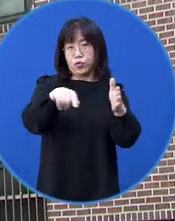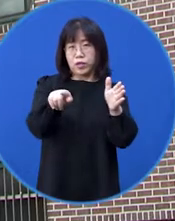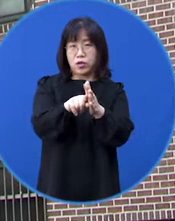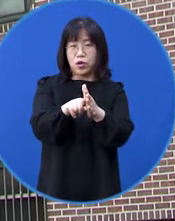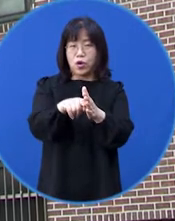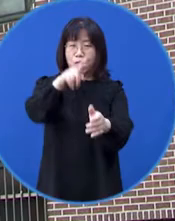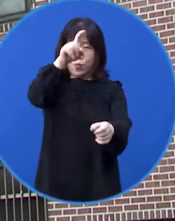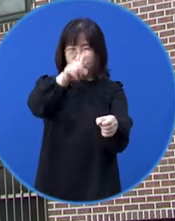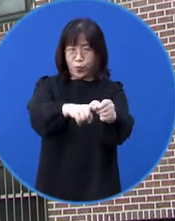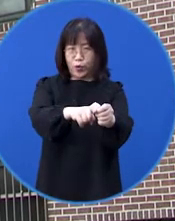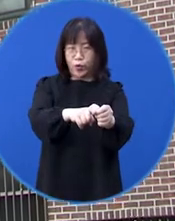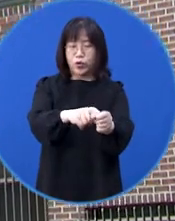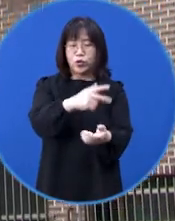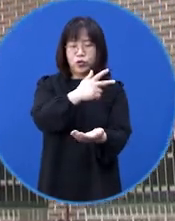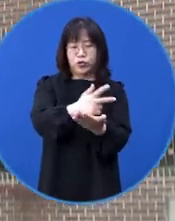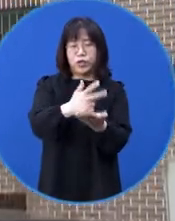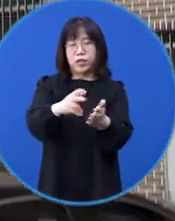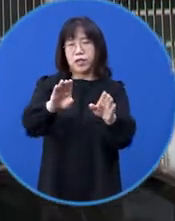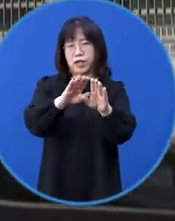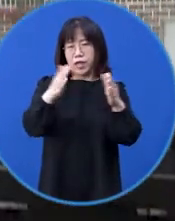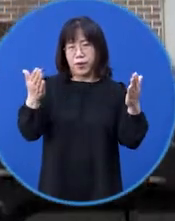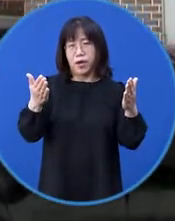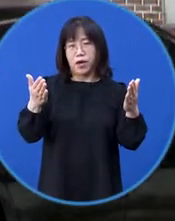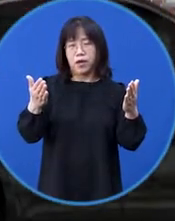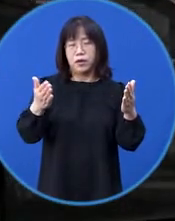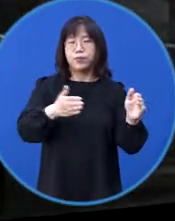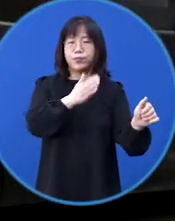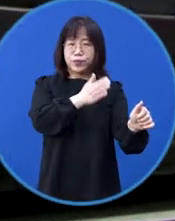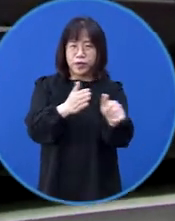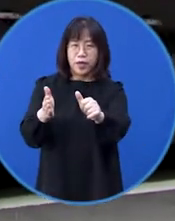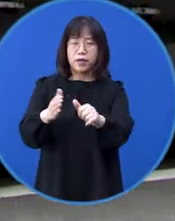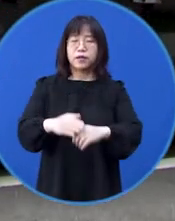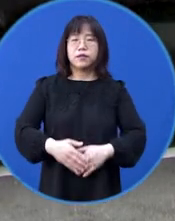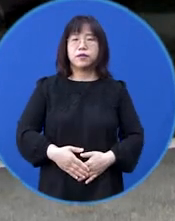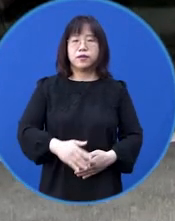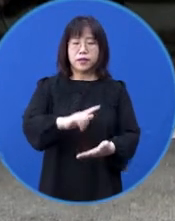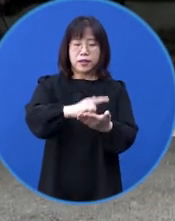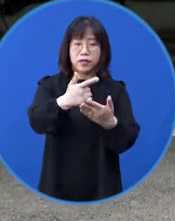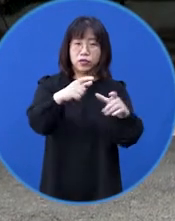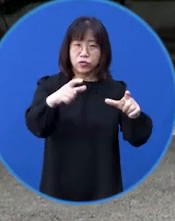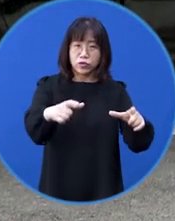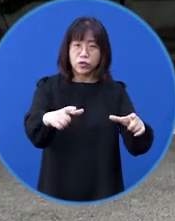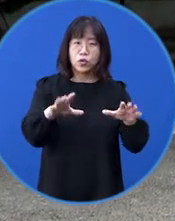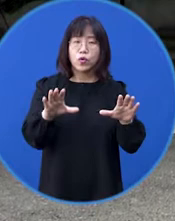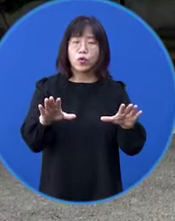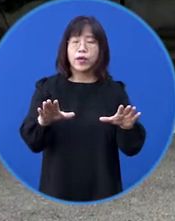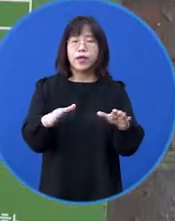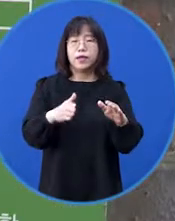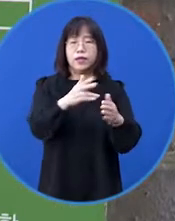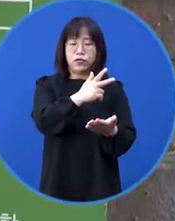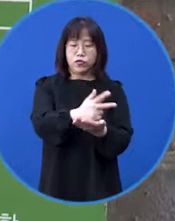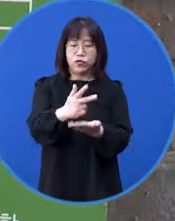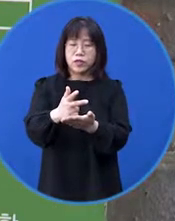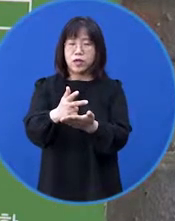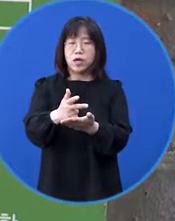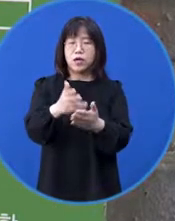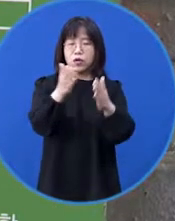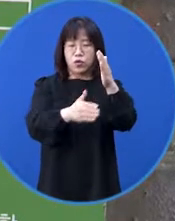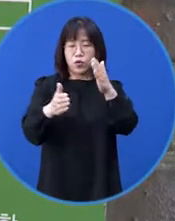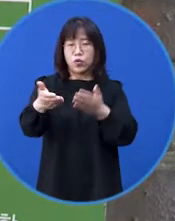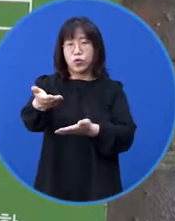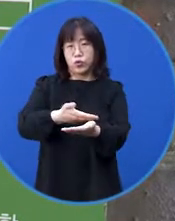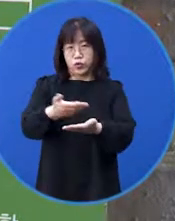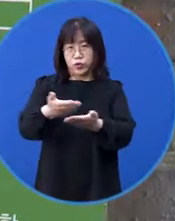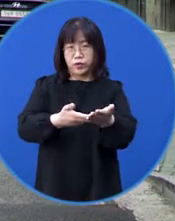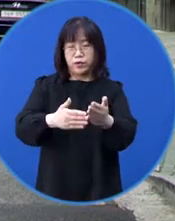기관을 대상으로 주차장 개방 사업 참여를 적극 협의하고 있습니다. 강서구는 올해 부설 주차장 개방